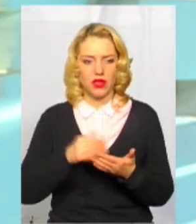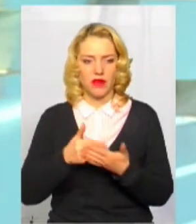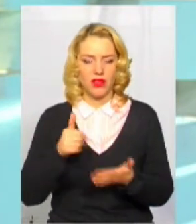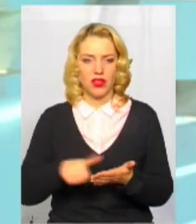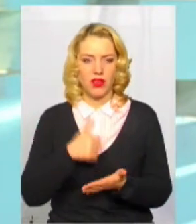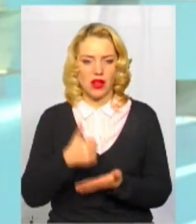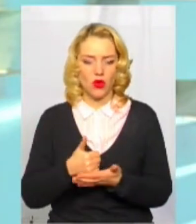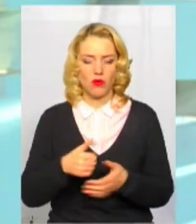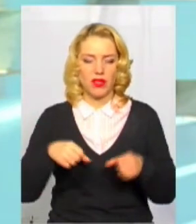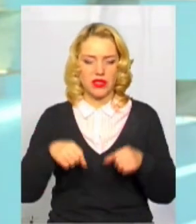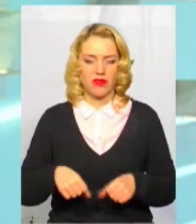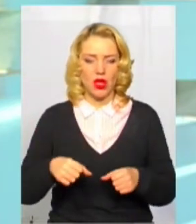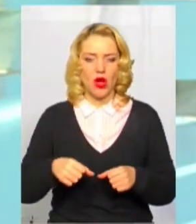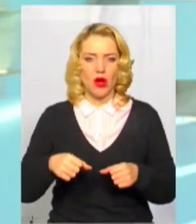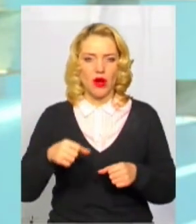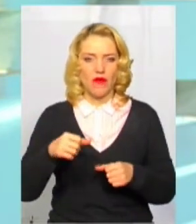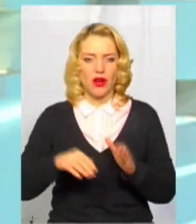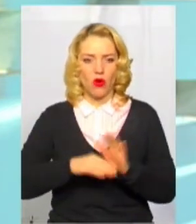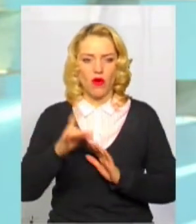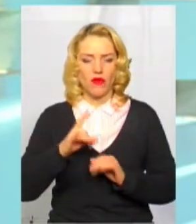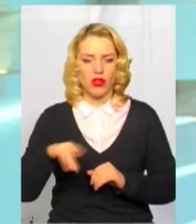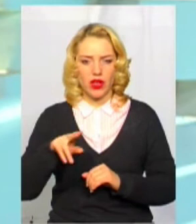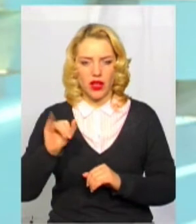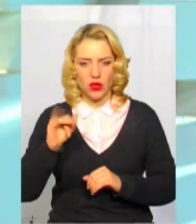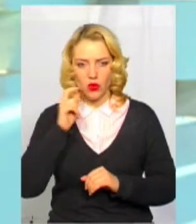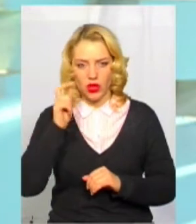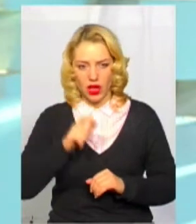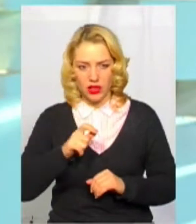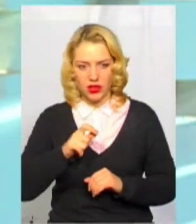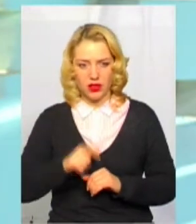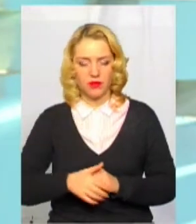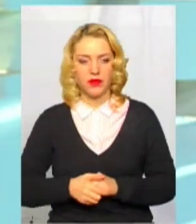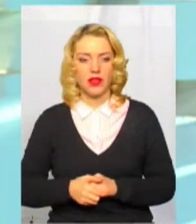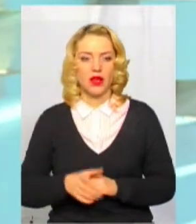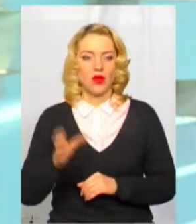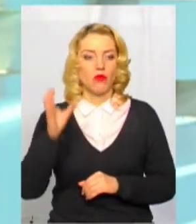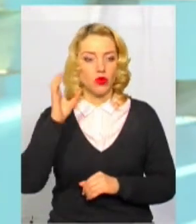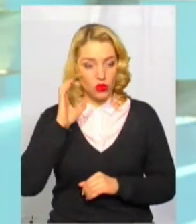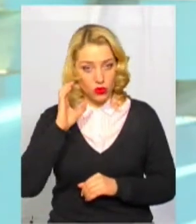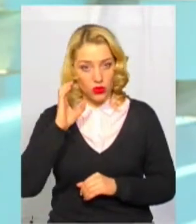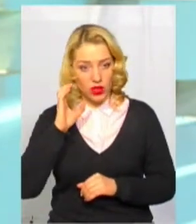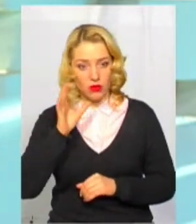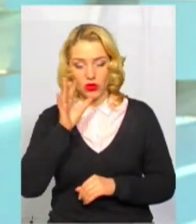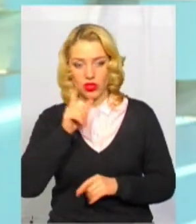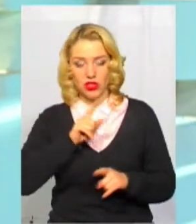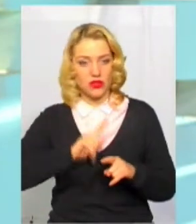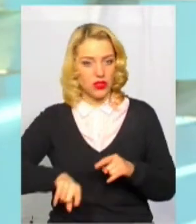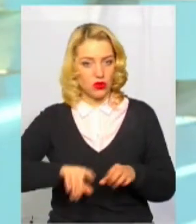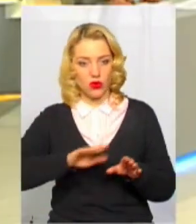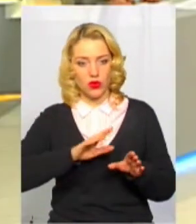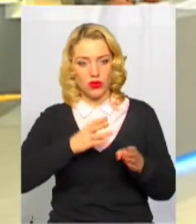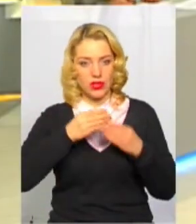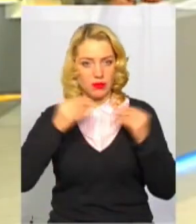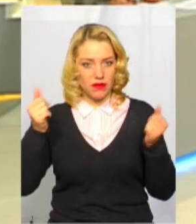регіональної представниці Уповноваженого Верховної Ради України з прав людини у Хмельницькій області Оксани Кізаєвої. Послухаймо, а час дуже швидко збігає,